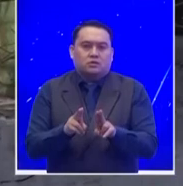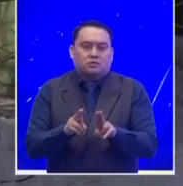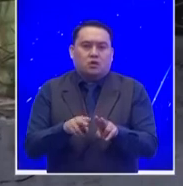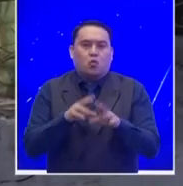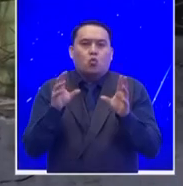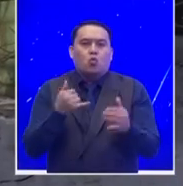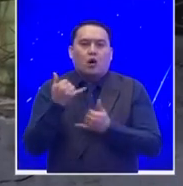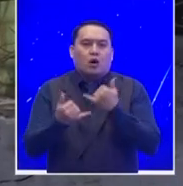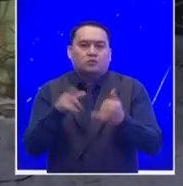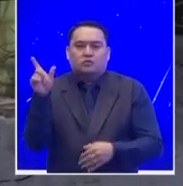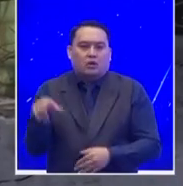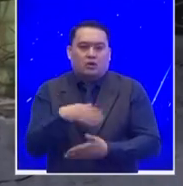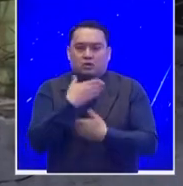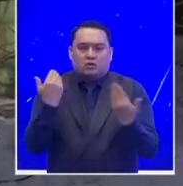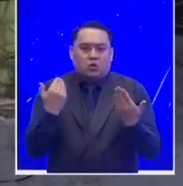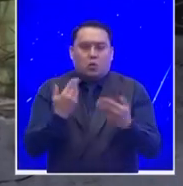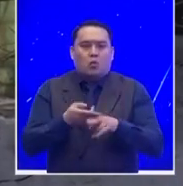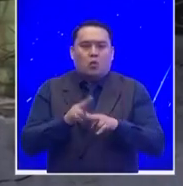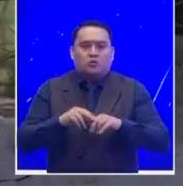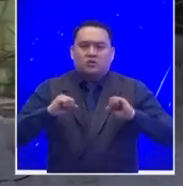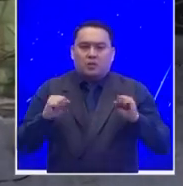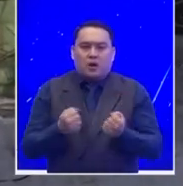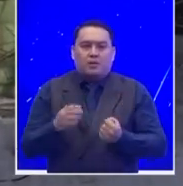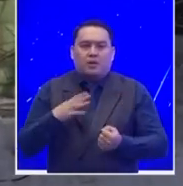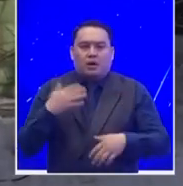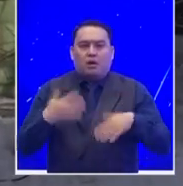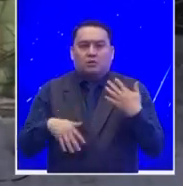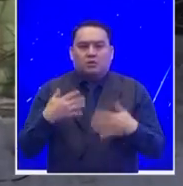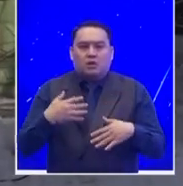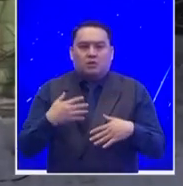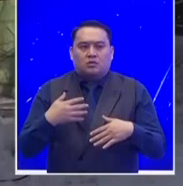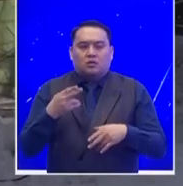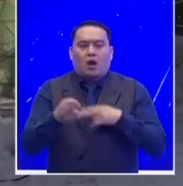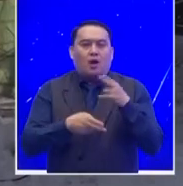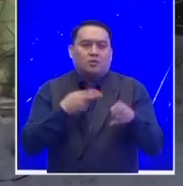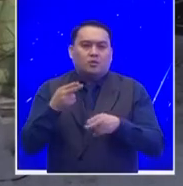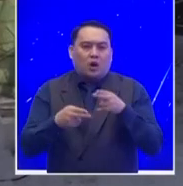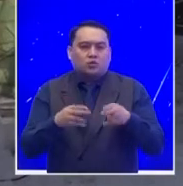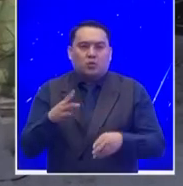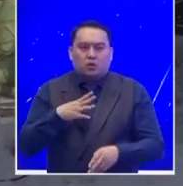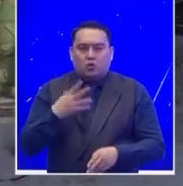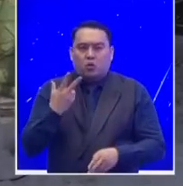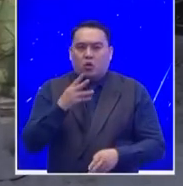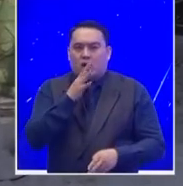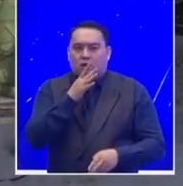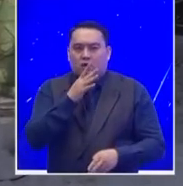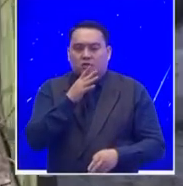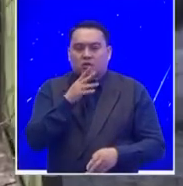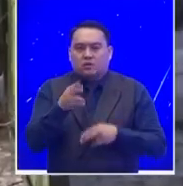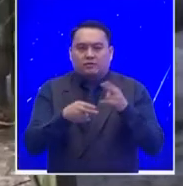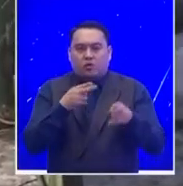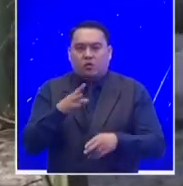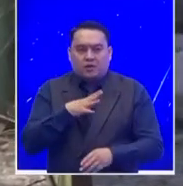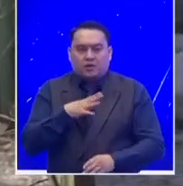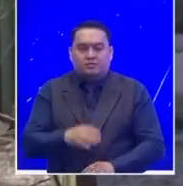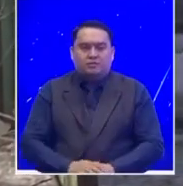некому ухаживать. Просто получилась эта зима, она ослабла. После двух операций с 3 лет вот было 2 операции у